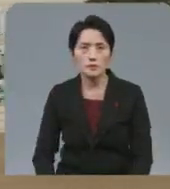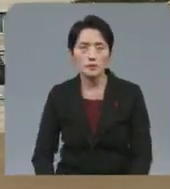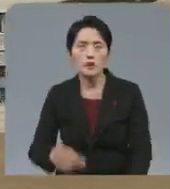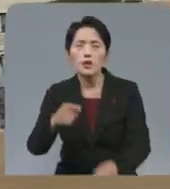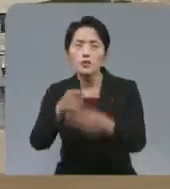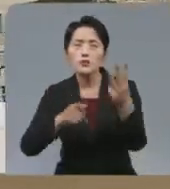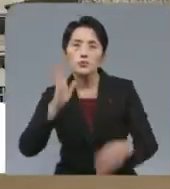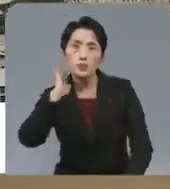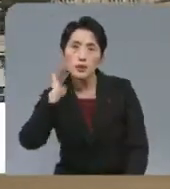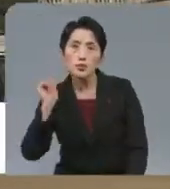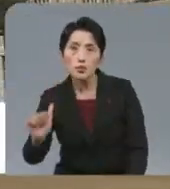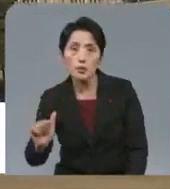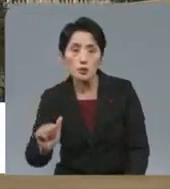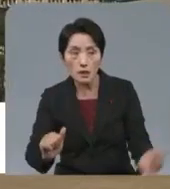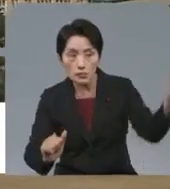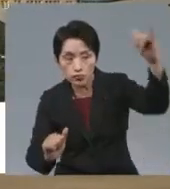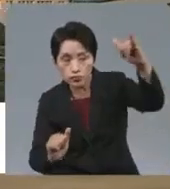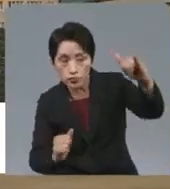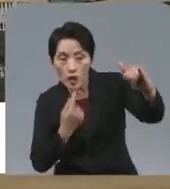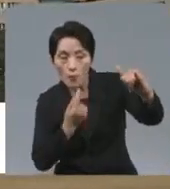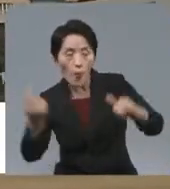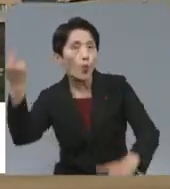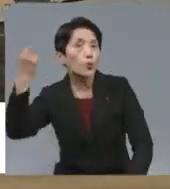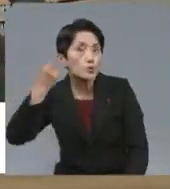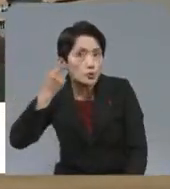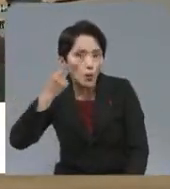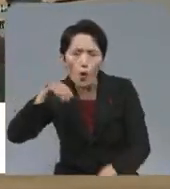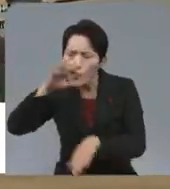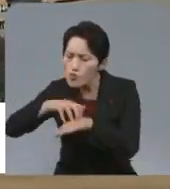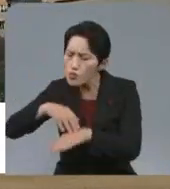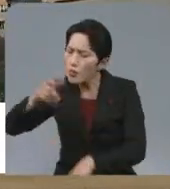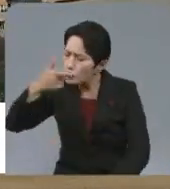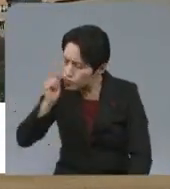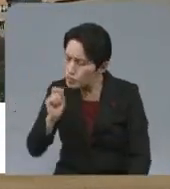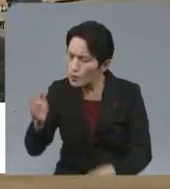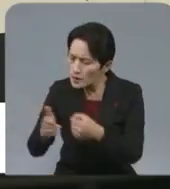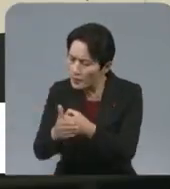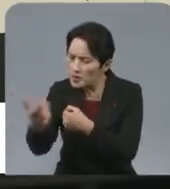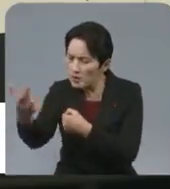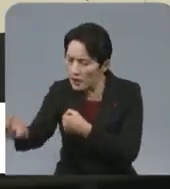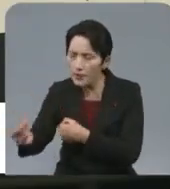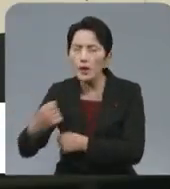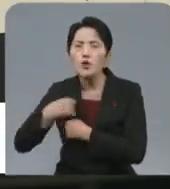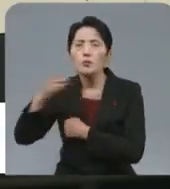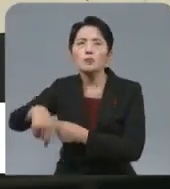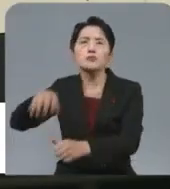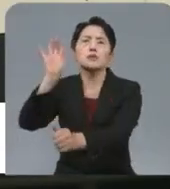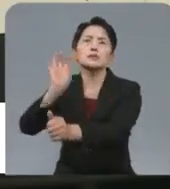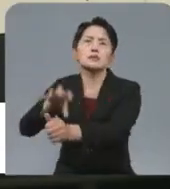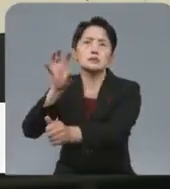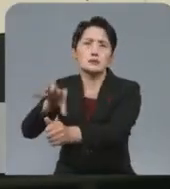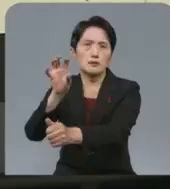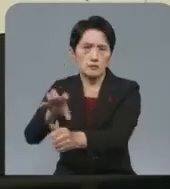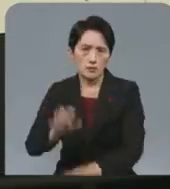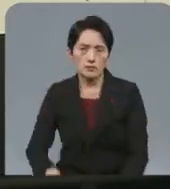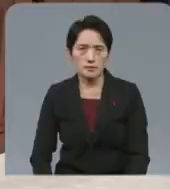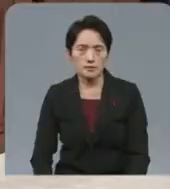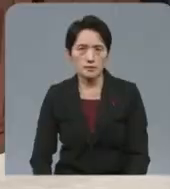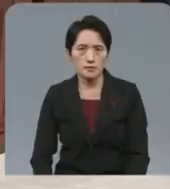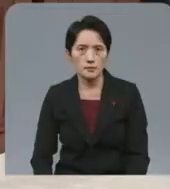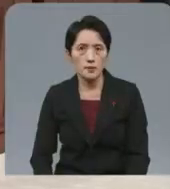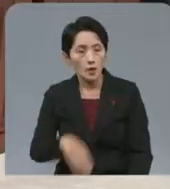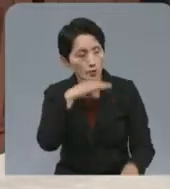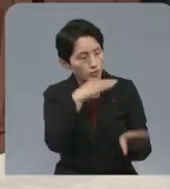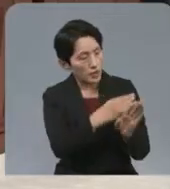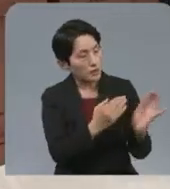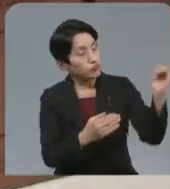示采取相应措施。尹锡悦在此后召开的公开会议中，将北韩无人机挑衅应对不力归因于